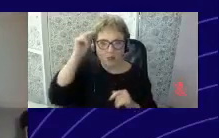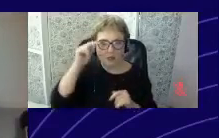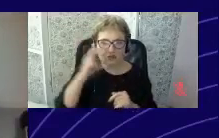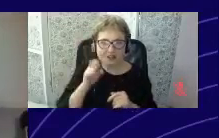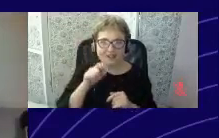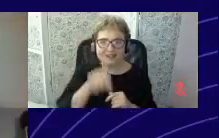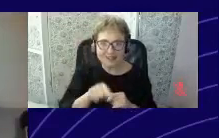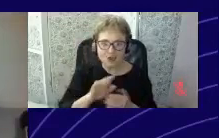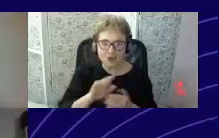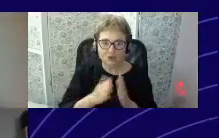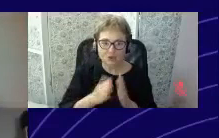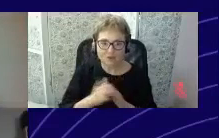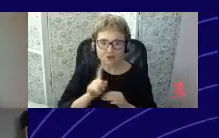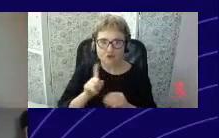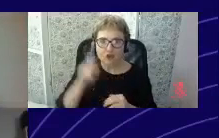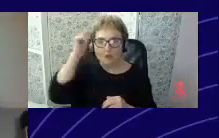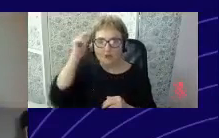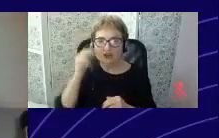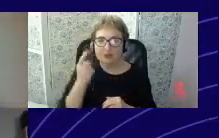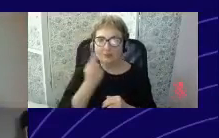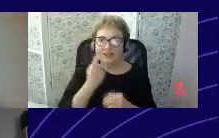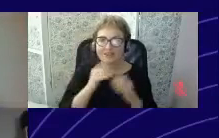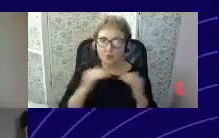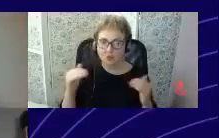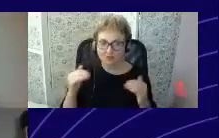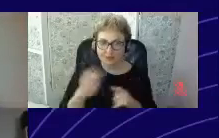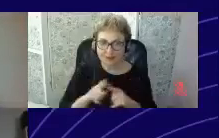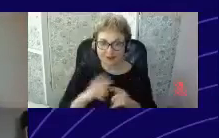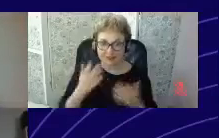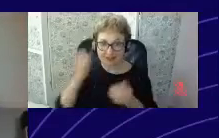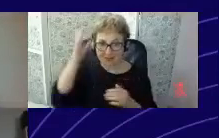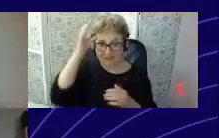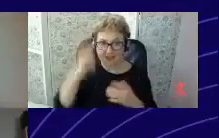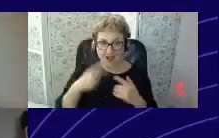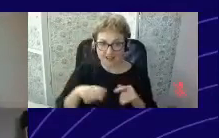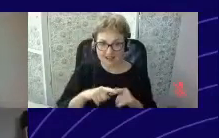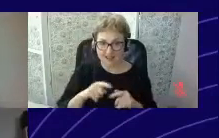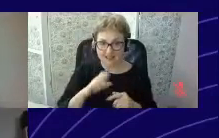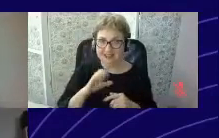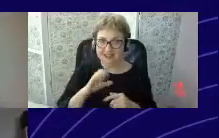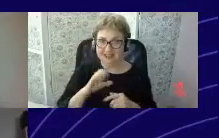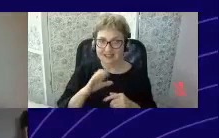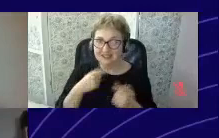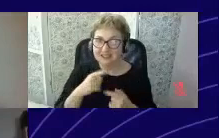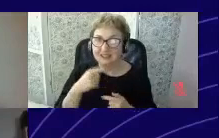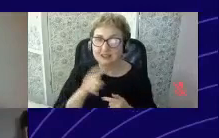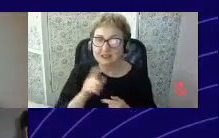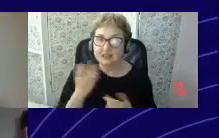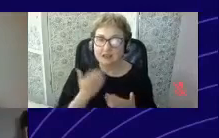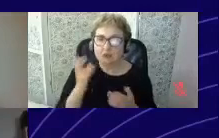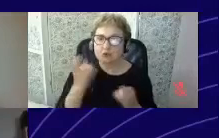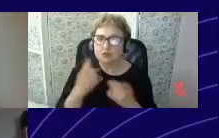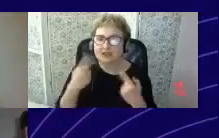обучения идет на тех же условиях, что и обучение первого уровня. Поэтому если образовательная организация ссылается на то, что нужны